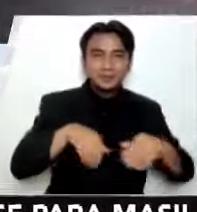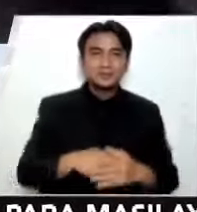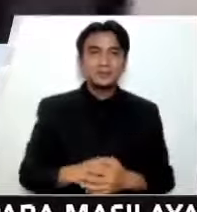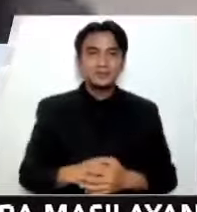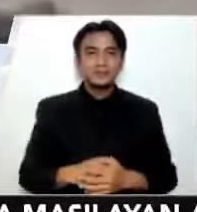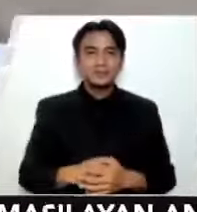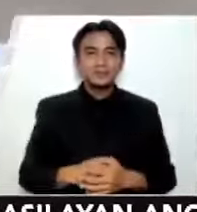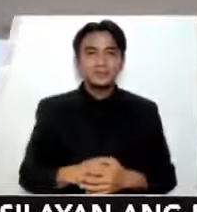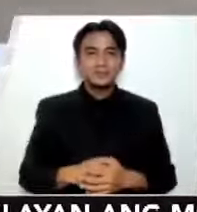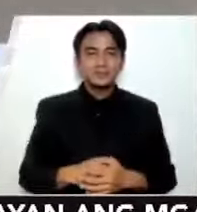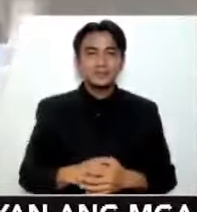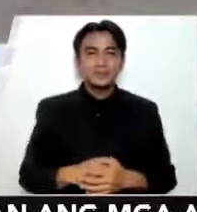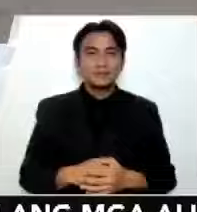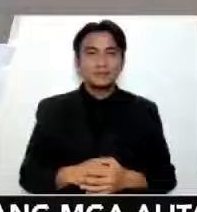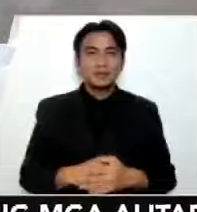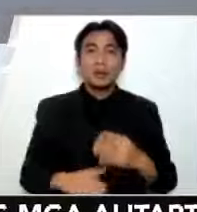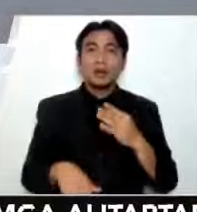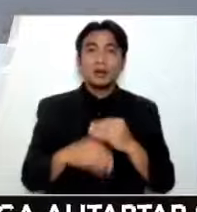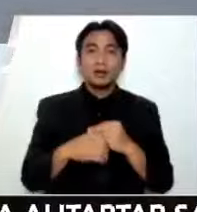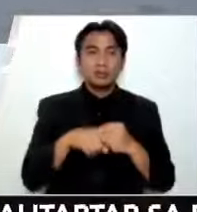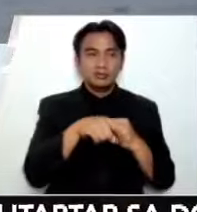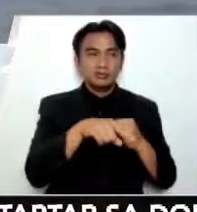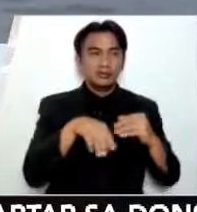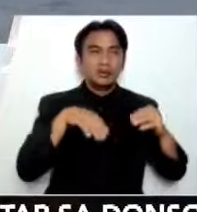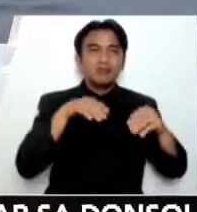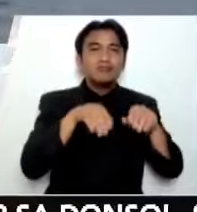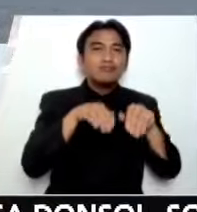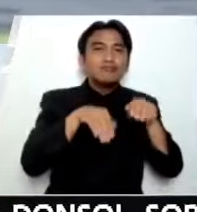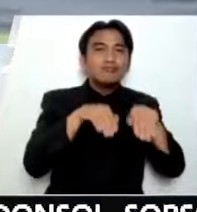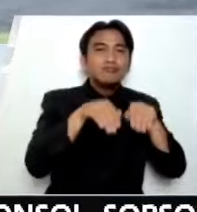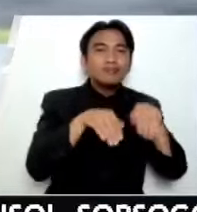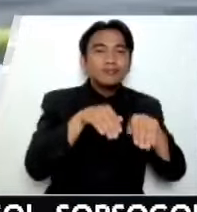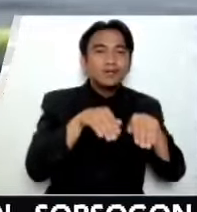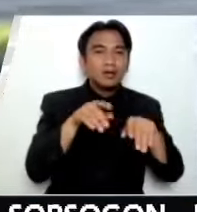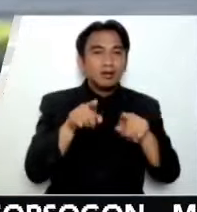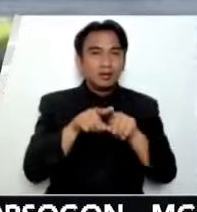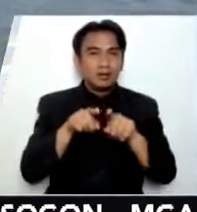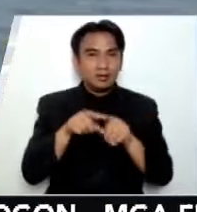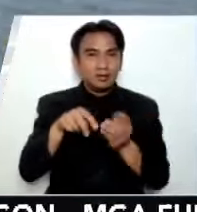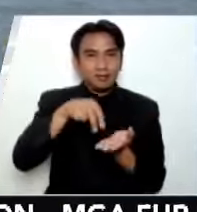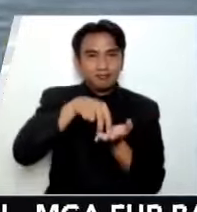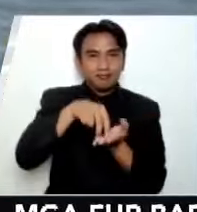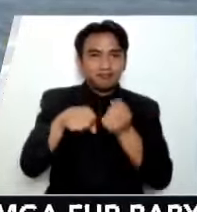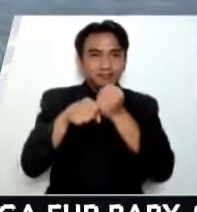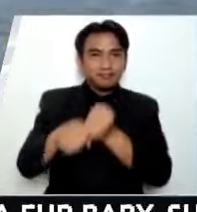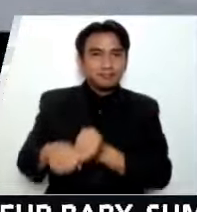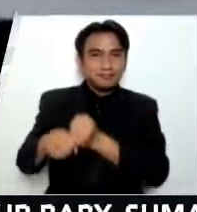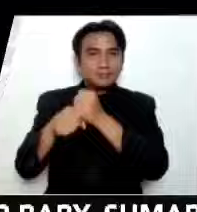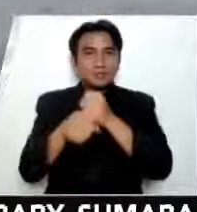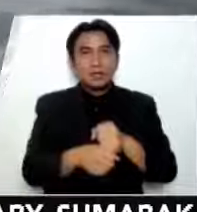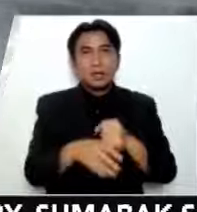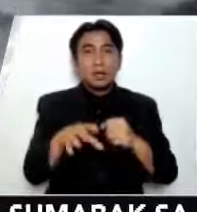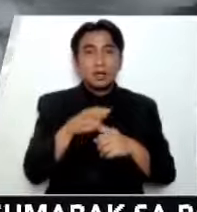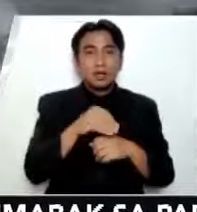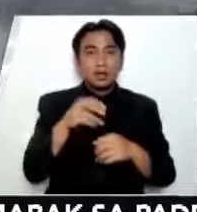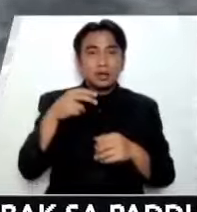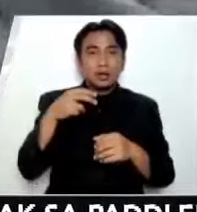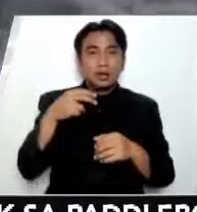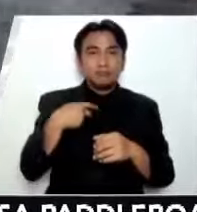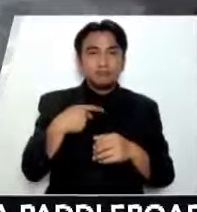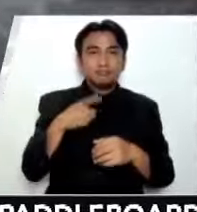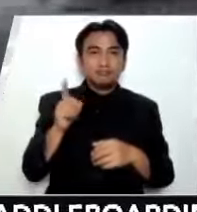Pero di lang basta paglangoy dahil pati paddleboarding, kayaking at windsurfing, kinarir na ng dalawa